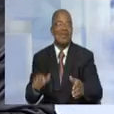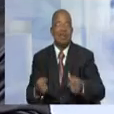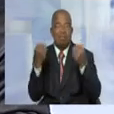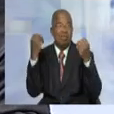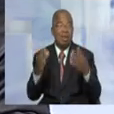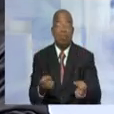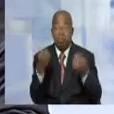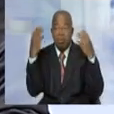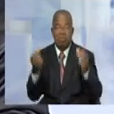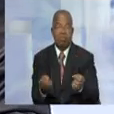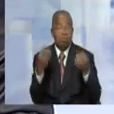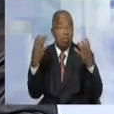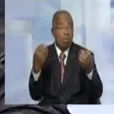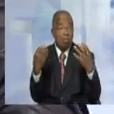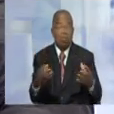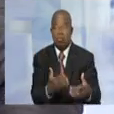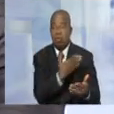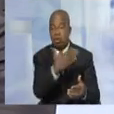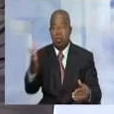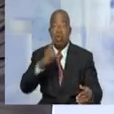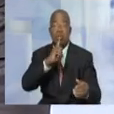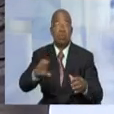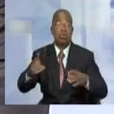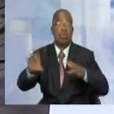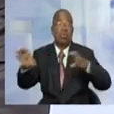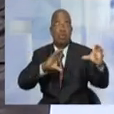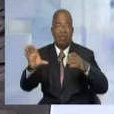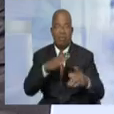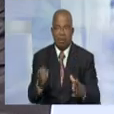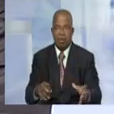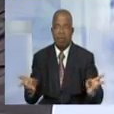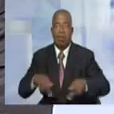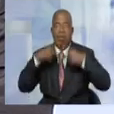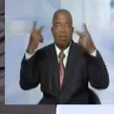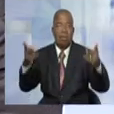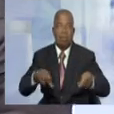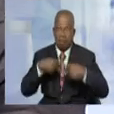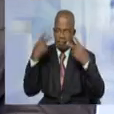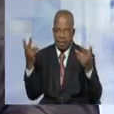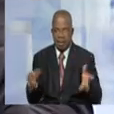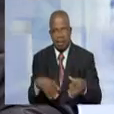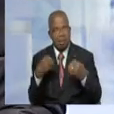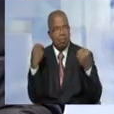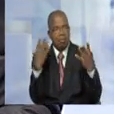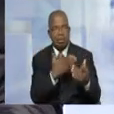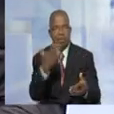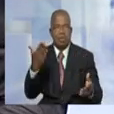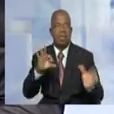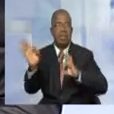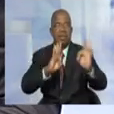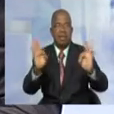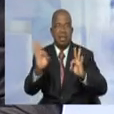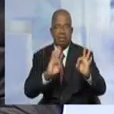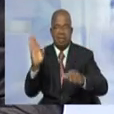sont réalisés et d'autres sortes de terres. Les atouts et les potentialités de Boisflay offrent des opportunités d'affaires, nous dit